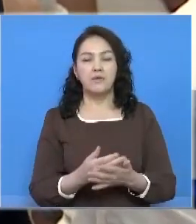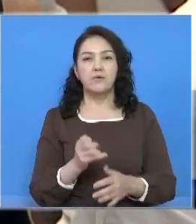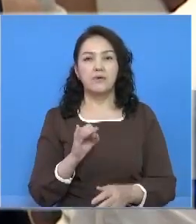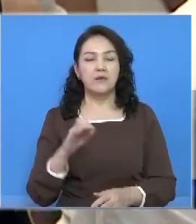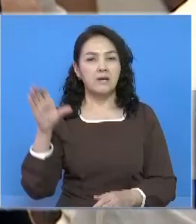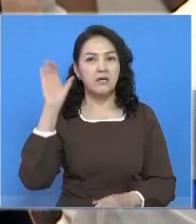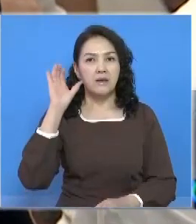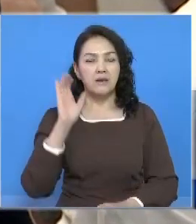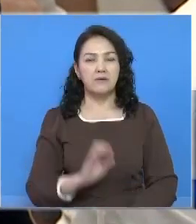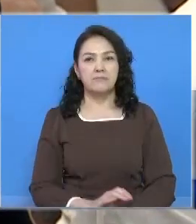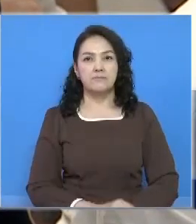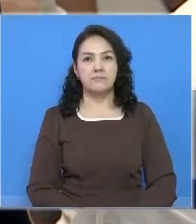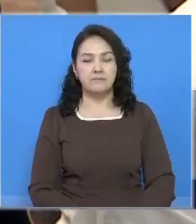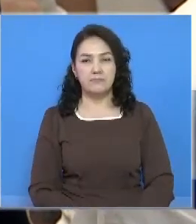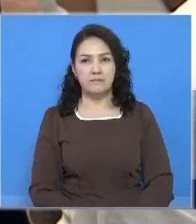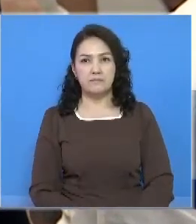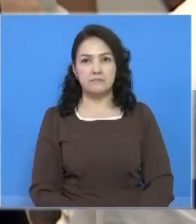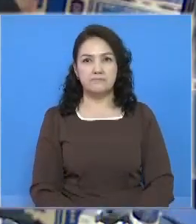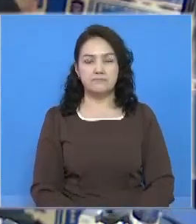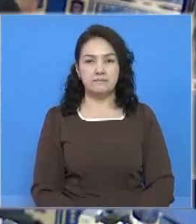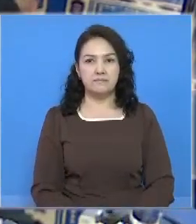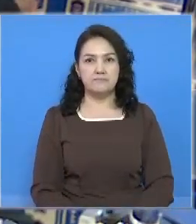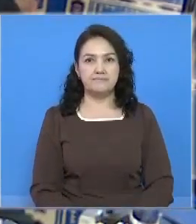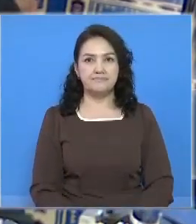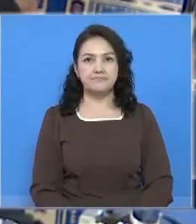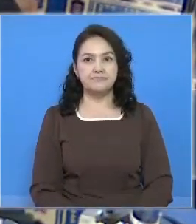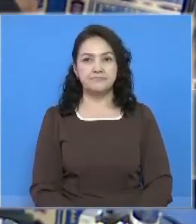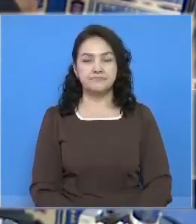насихат тыңдады. Райгүлен Шыбай, Самат Қалекенов, Руслан Гилтаев, Ақтөбе телеарнасы.